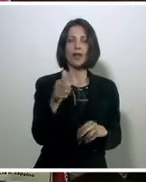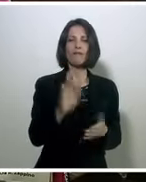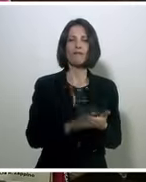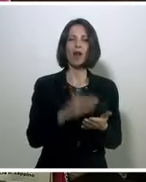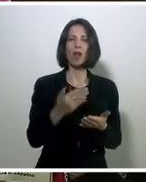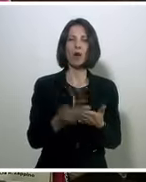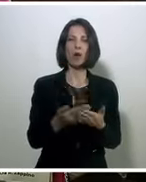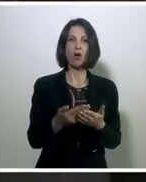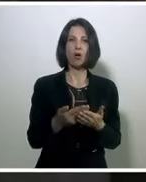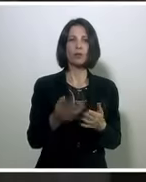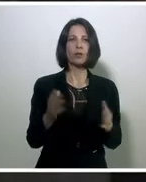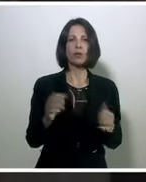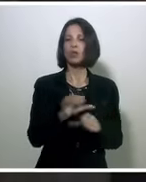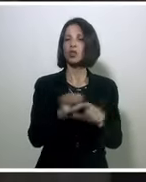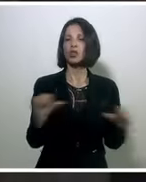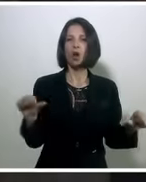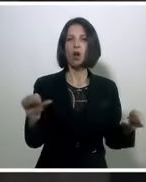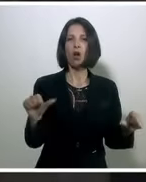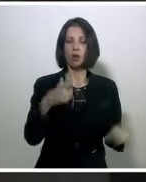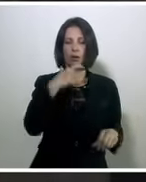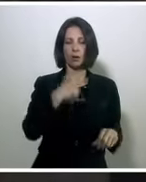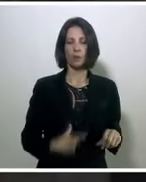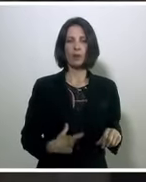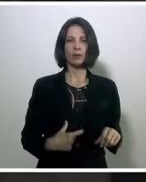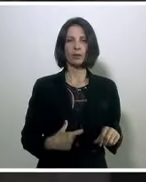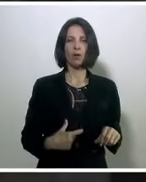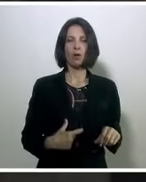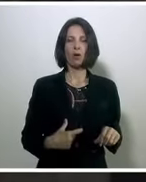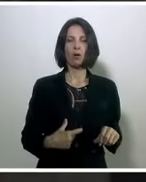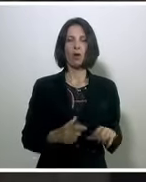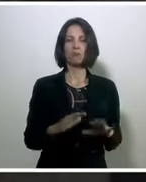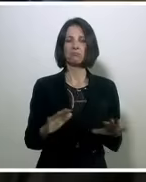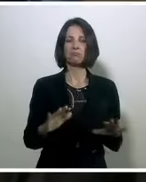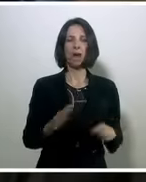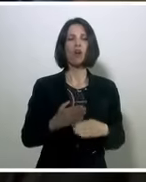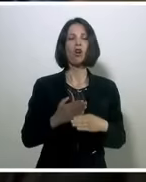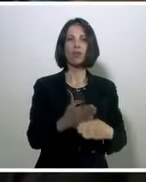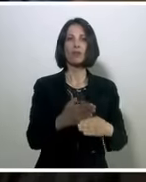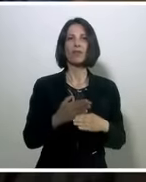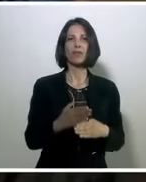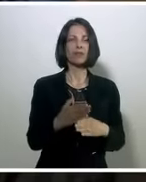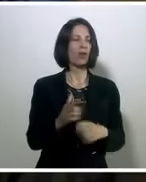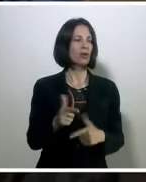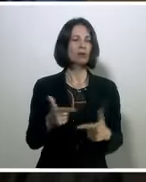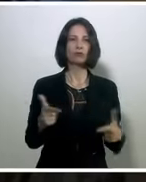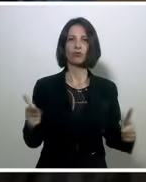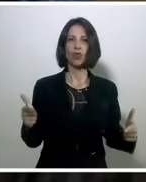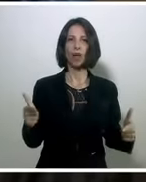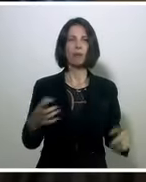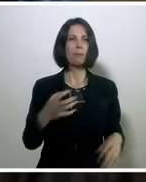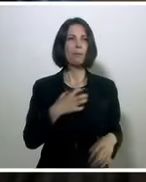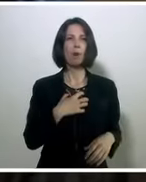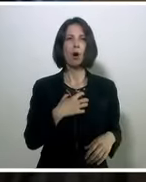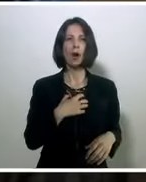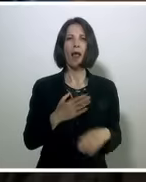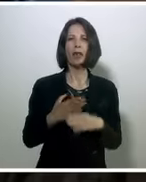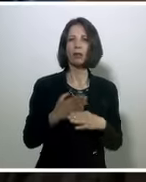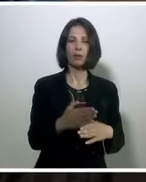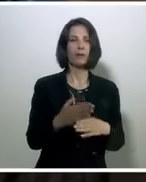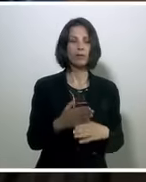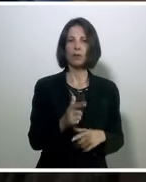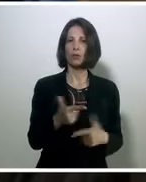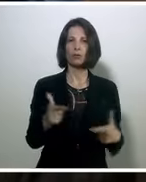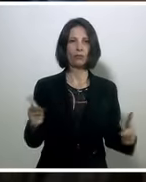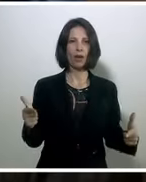soggettive non fosse possibile rinvenire un' eticità condivisa un' eticità sedimentata nel costume individuale sociale